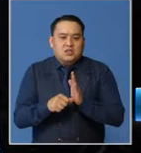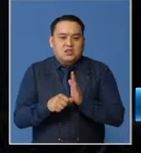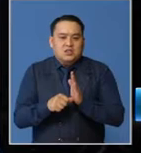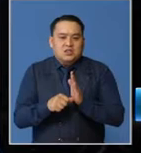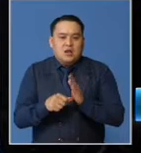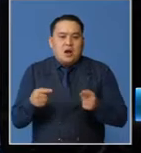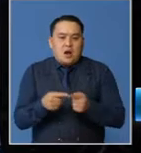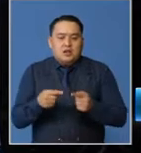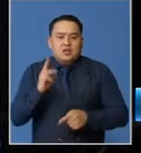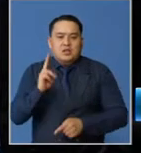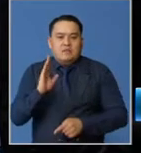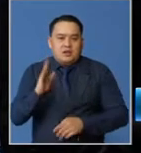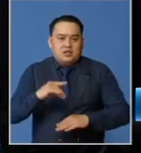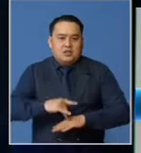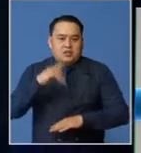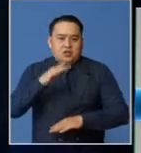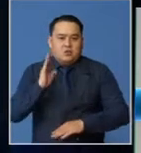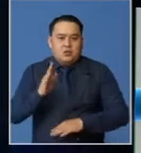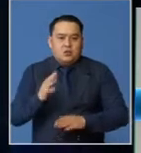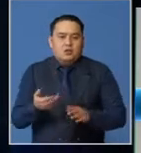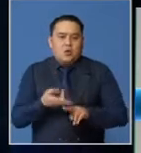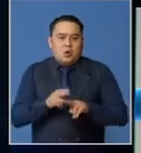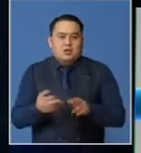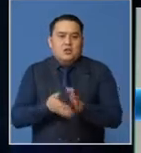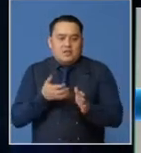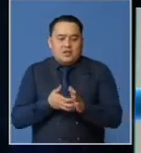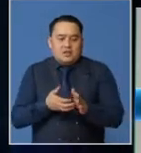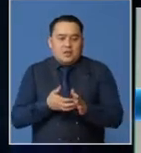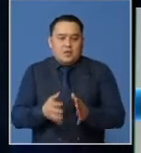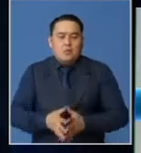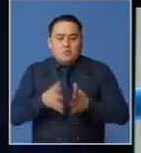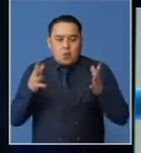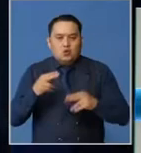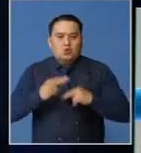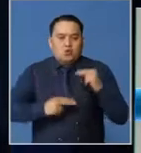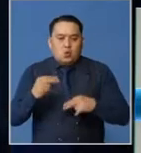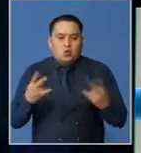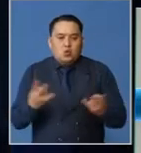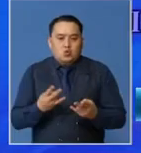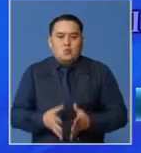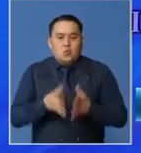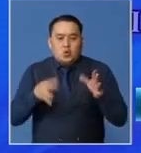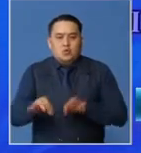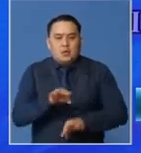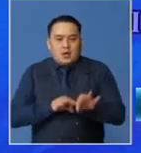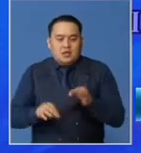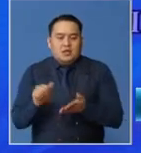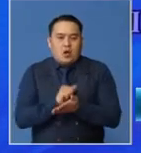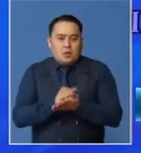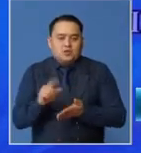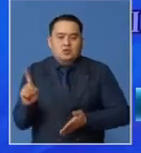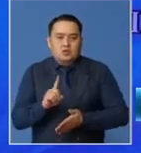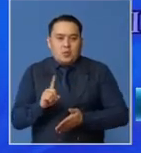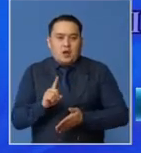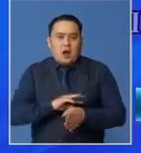526 арендных квартир, но этого все равно недостаточно. Надо больше нам строить, больше иметь проектно-сметной документации для того,